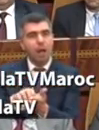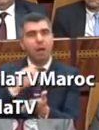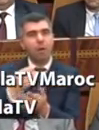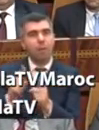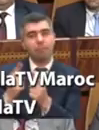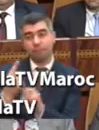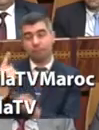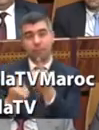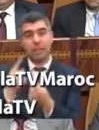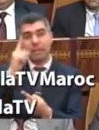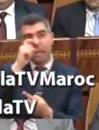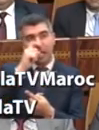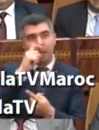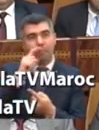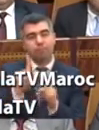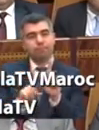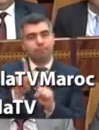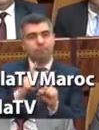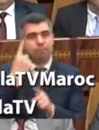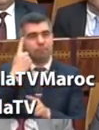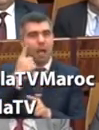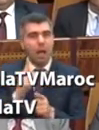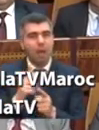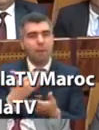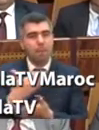لا فيكتيم، لانه ما تعرفش الاداره، ما تعرفش يكون